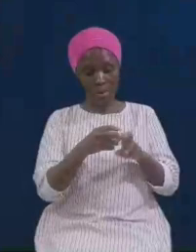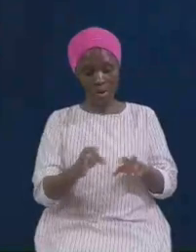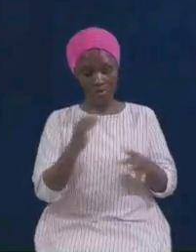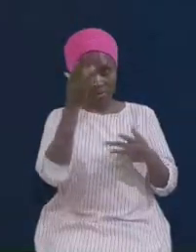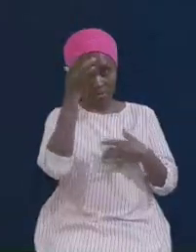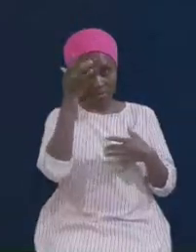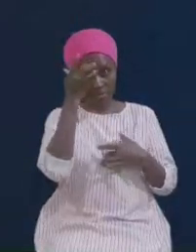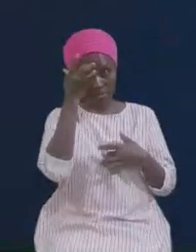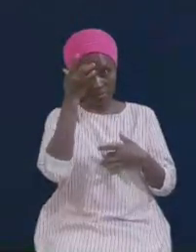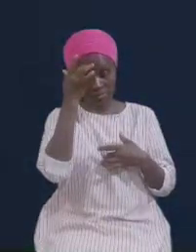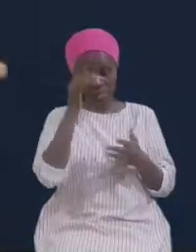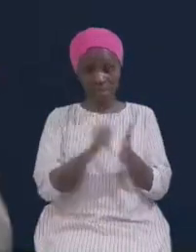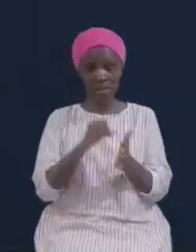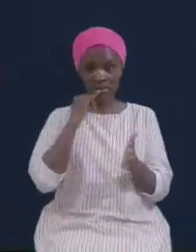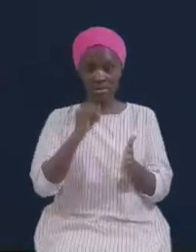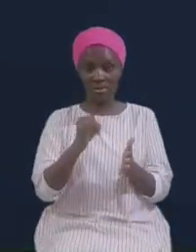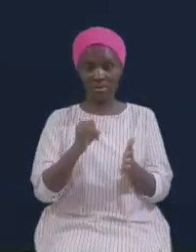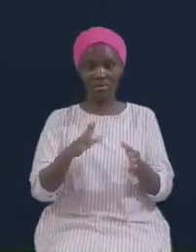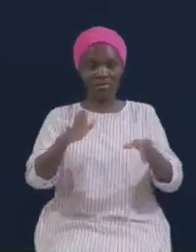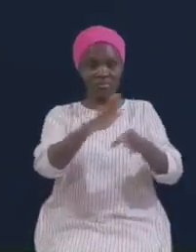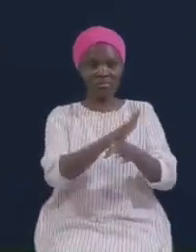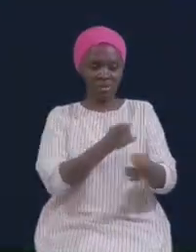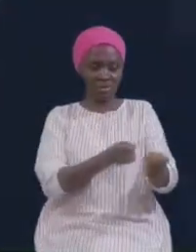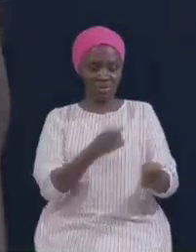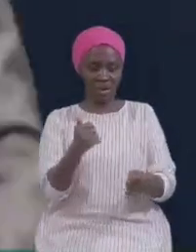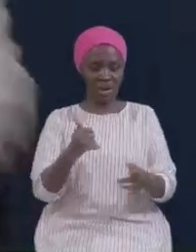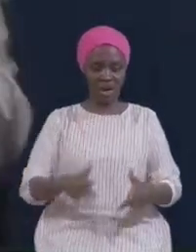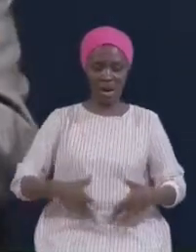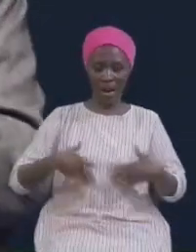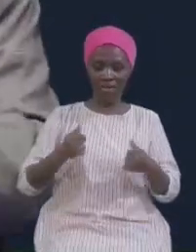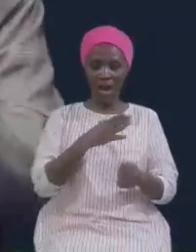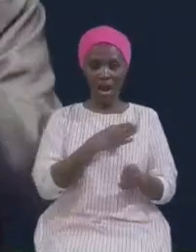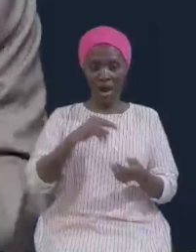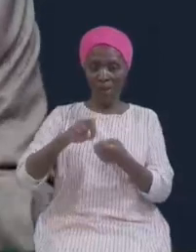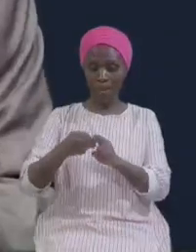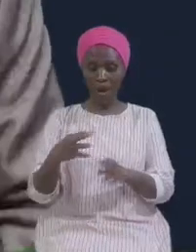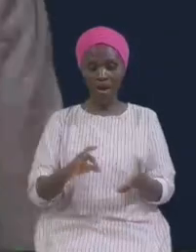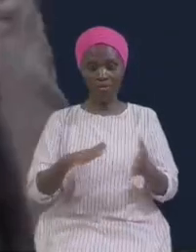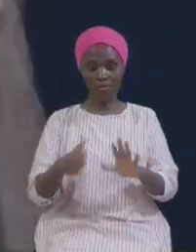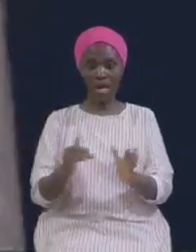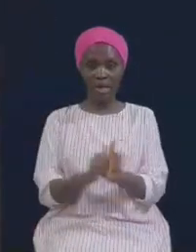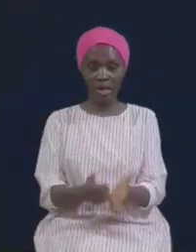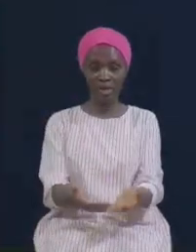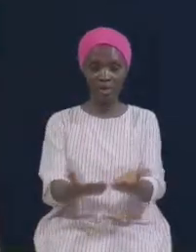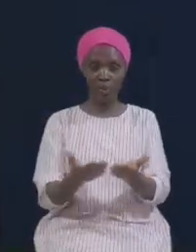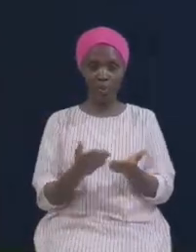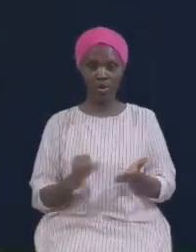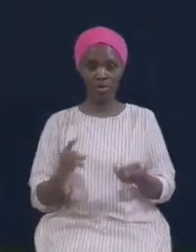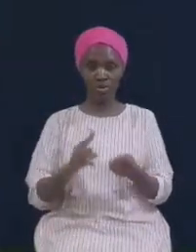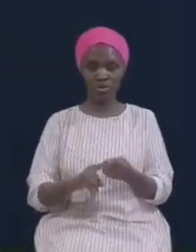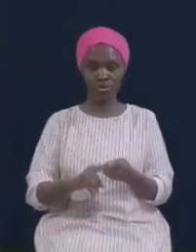la maladie ravageant dans la vie des gens et le problème de la mort. Voulant